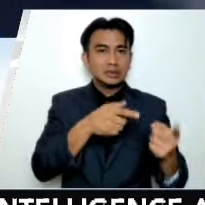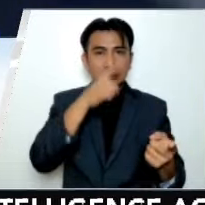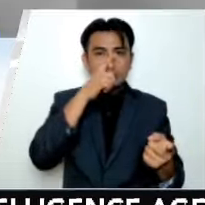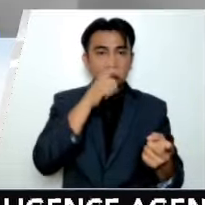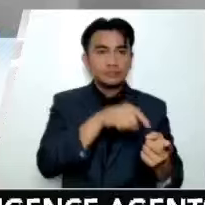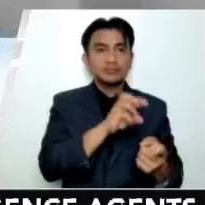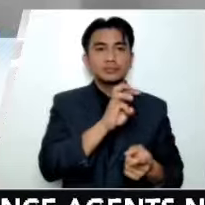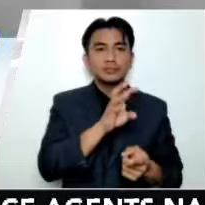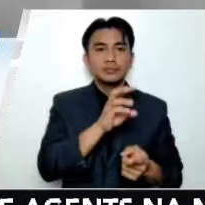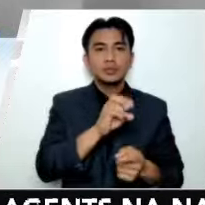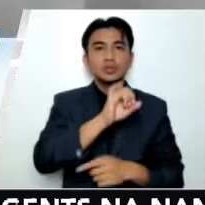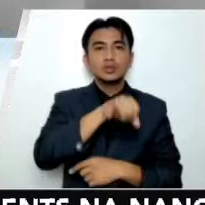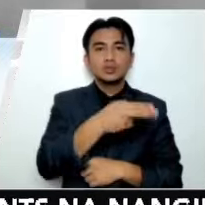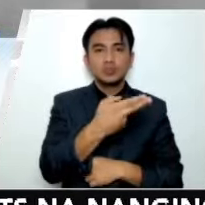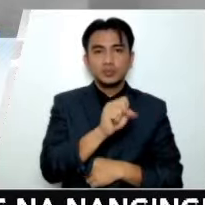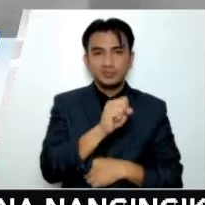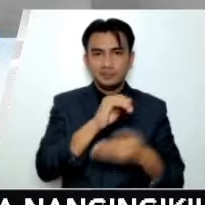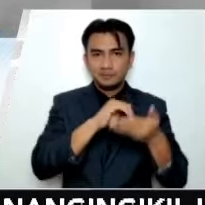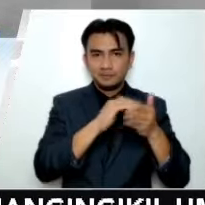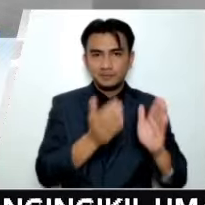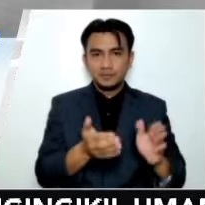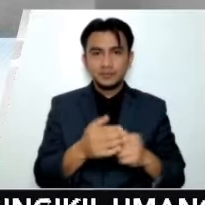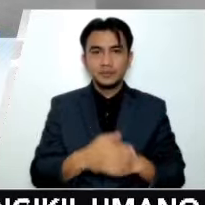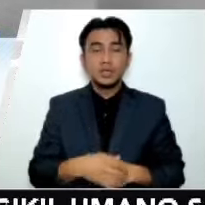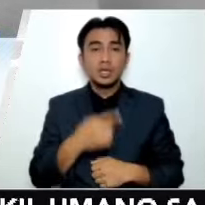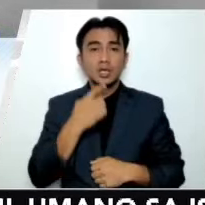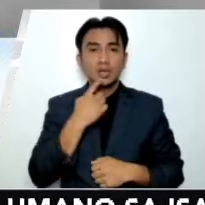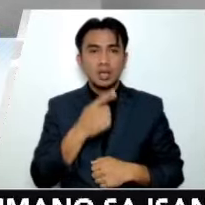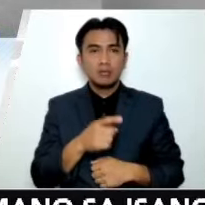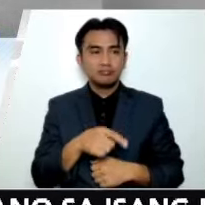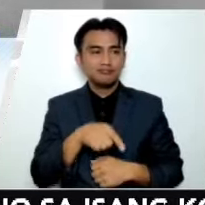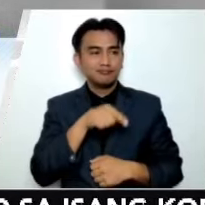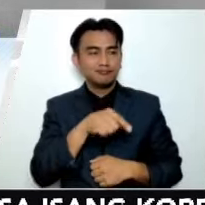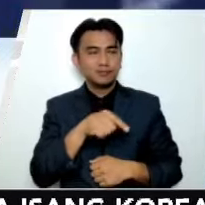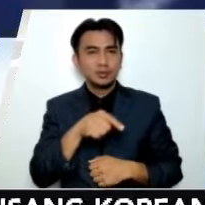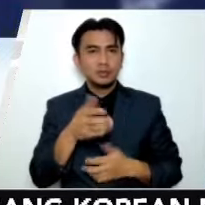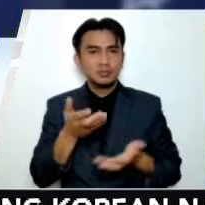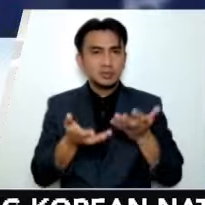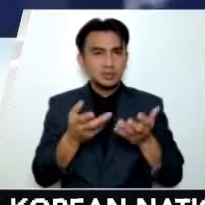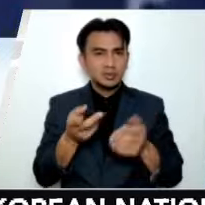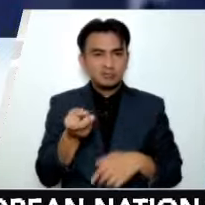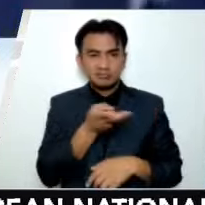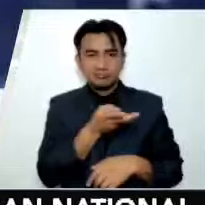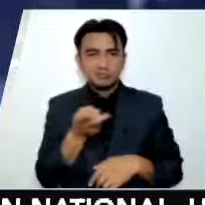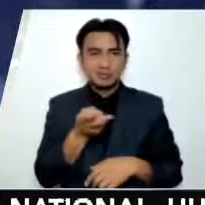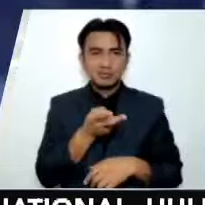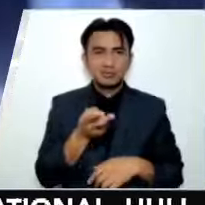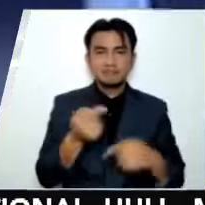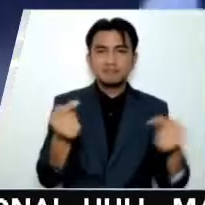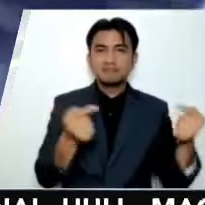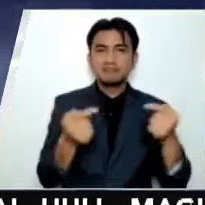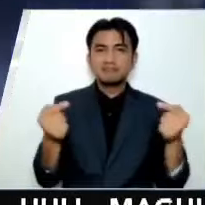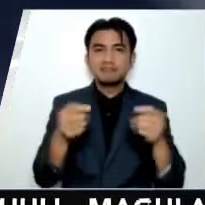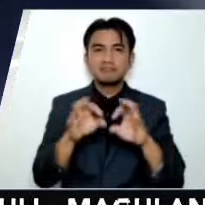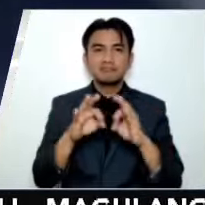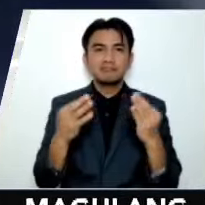school student. Sa imbestigasyon ng pulis, posibleng rido o away pamilya ang ugat ng krimen.